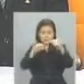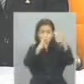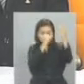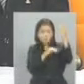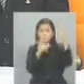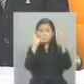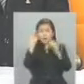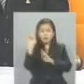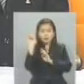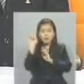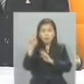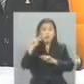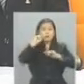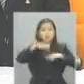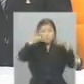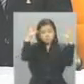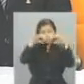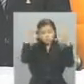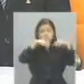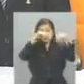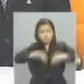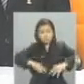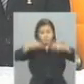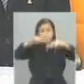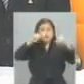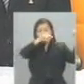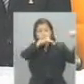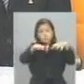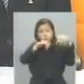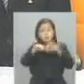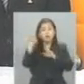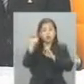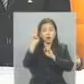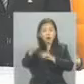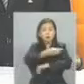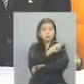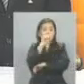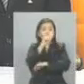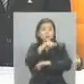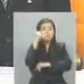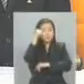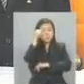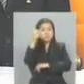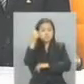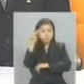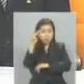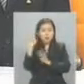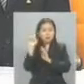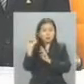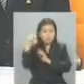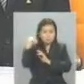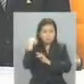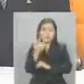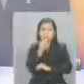ให้ระมัดระวังอันตรายจากน้ำท่วมฉับพลันและน้ำป่าไหลหลากที่จะเกิดขึ้นจนถึงวันที่12พฤษภาคมนี้ติดตามรายละเอียดจากคุณธนวรรณ